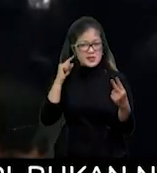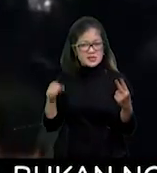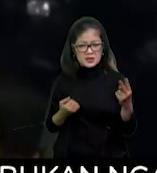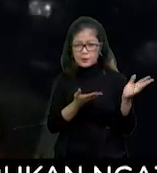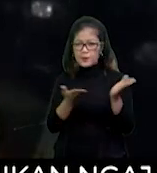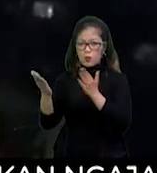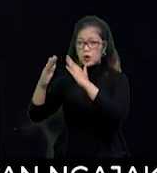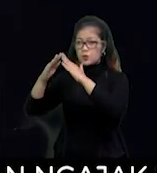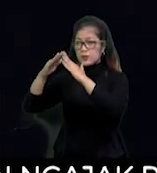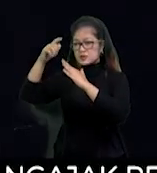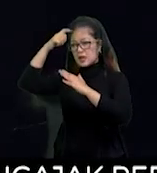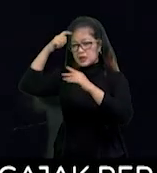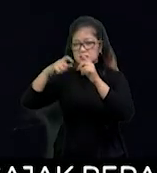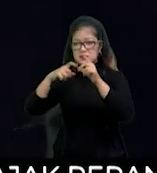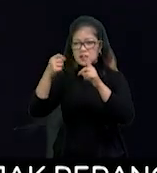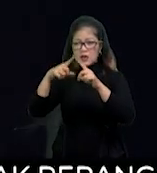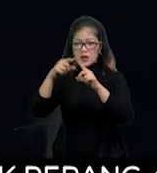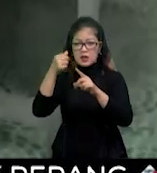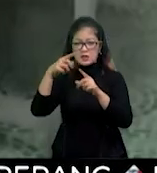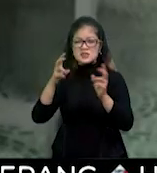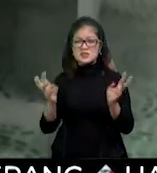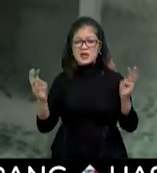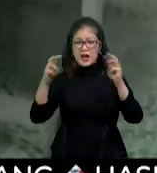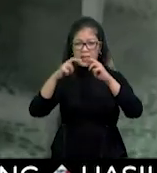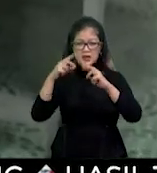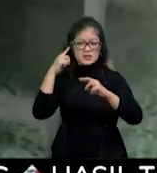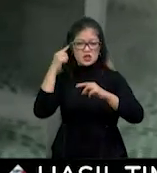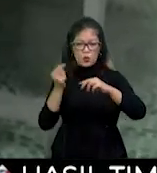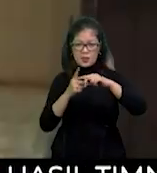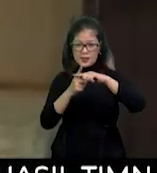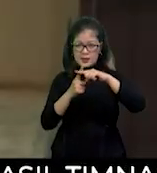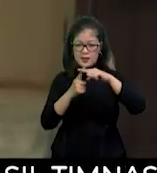RSUD Sragen, Jawa Tengah. Dari Sragen, Jawa Tengah, Joko Piroso, iNews melaporkan.